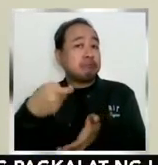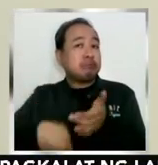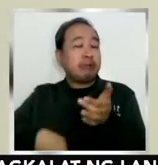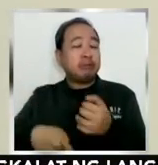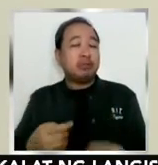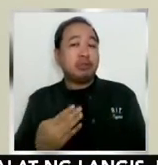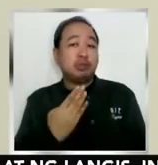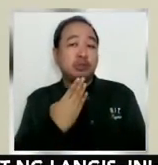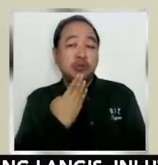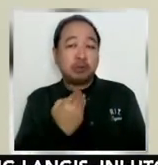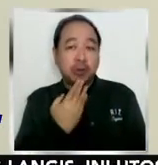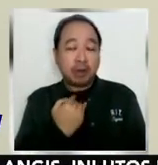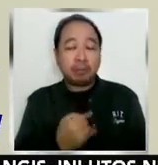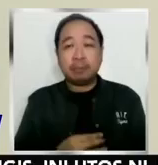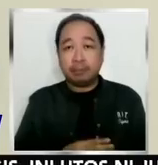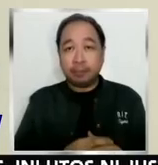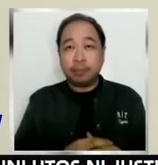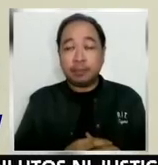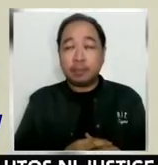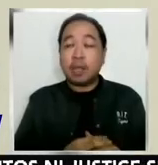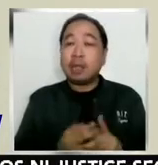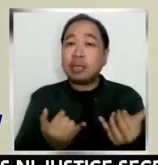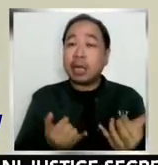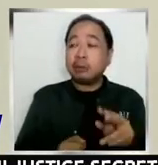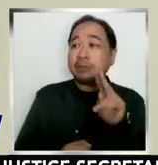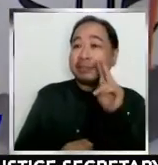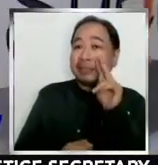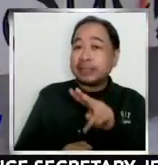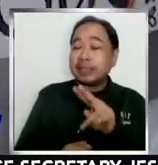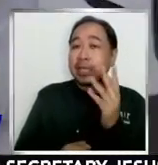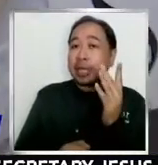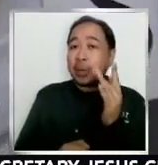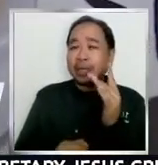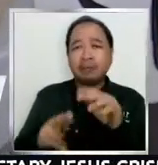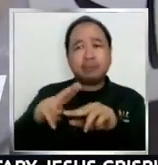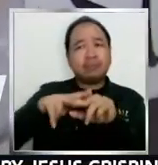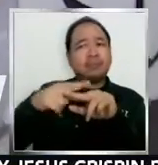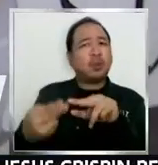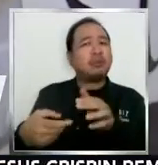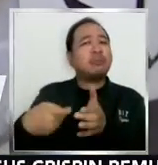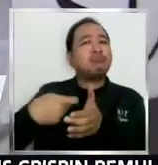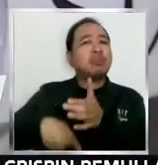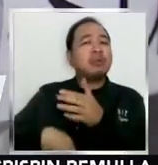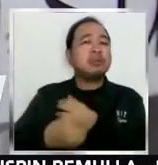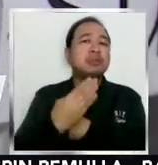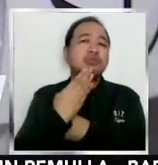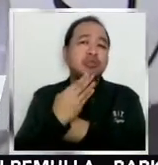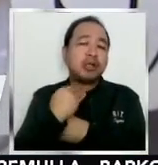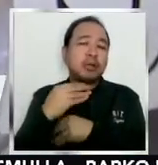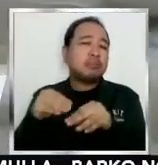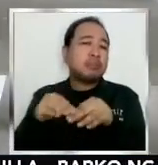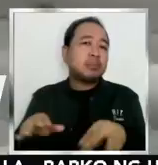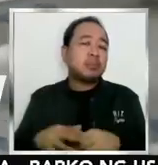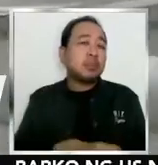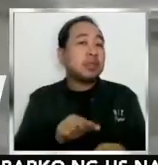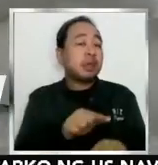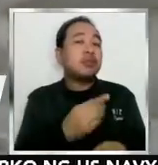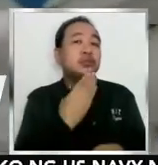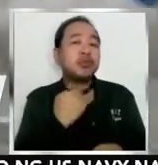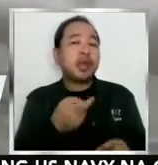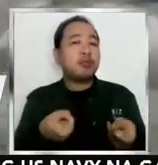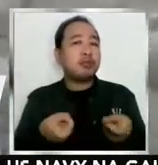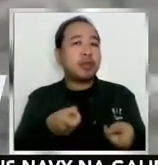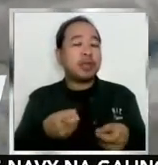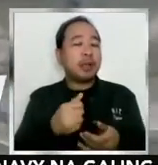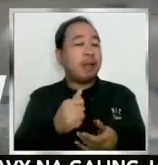natin sa ngayon ang atin pong pagbaba ng presyo sa ating mga merkado. Ayon sa isang opisyal ng Sugar Regulatory Administration, aprubado